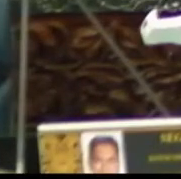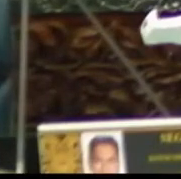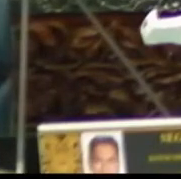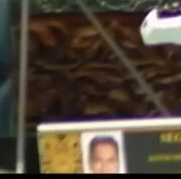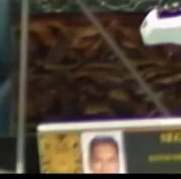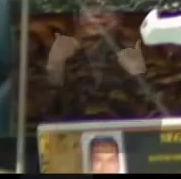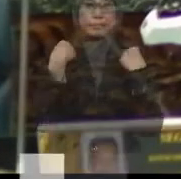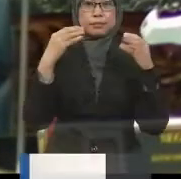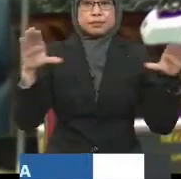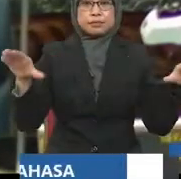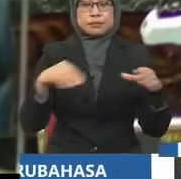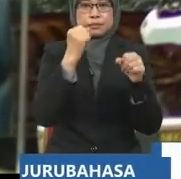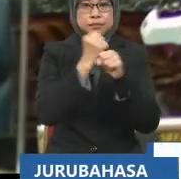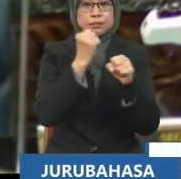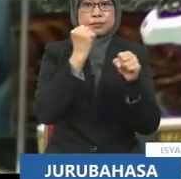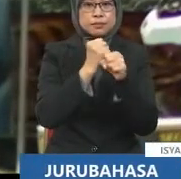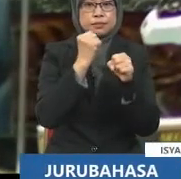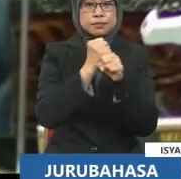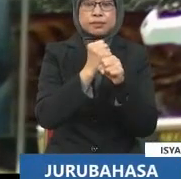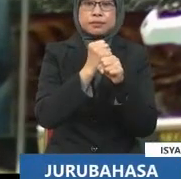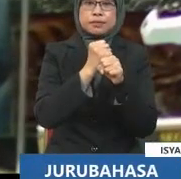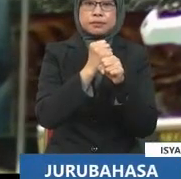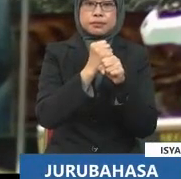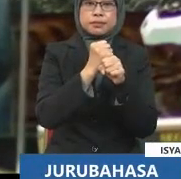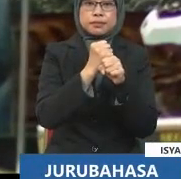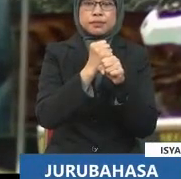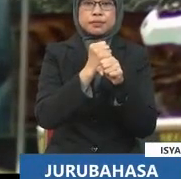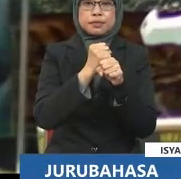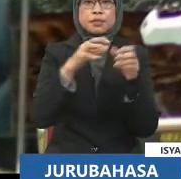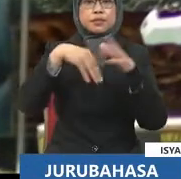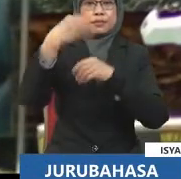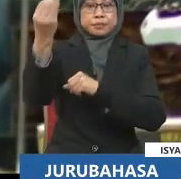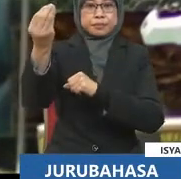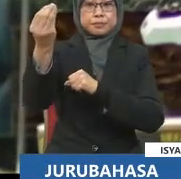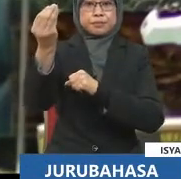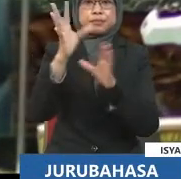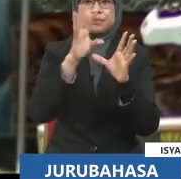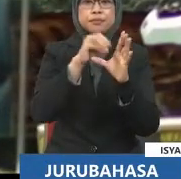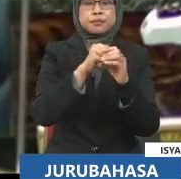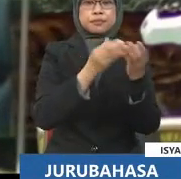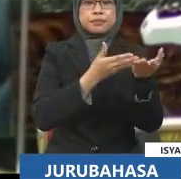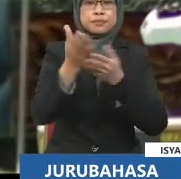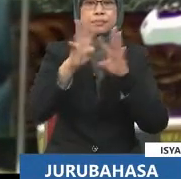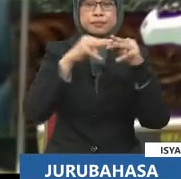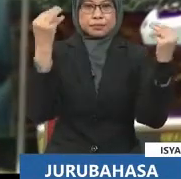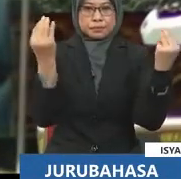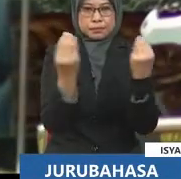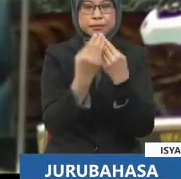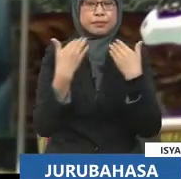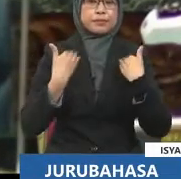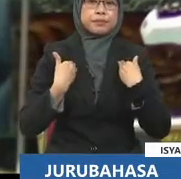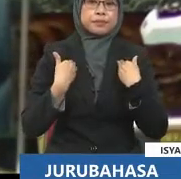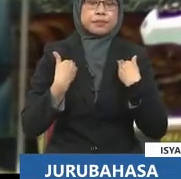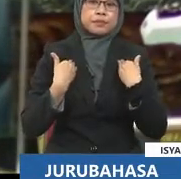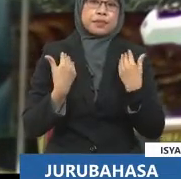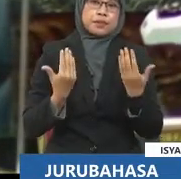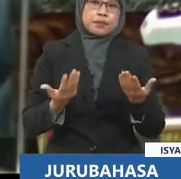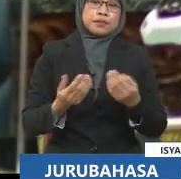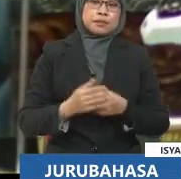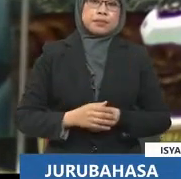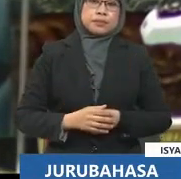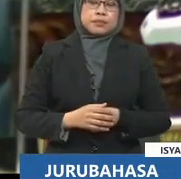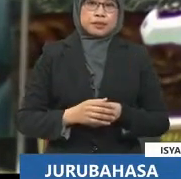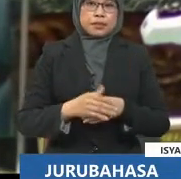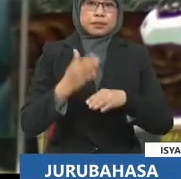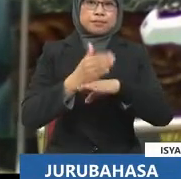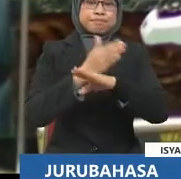juga yang melakukan kerja-kerja di lapangan berarti melibatkan khidmat masyarakat. Jadi ianya